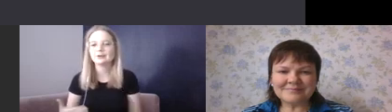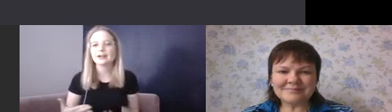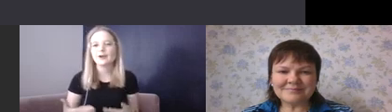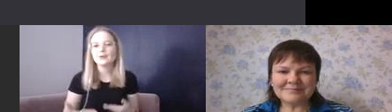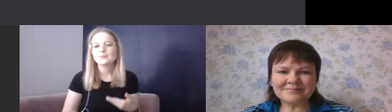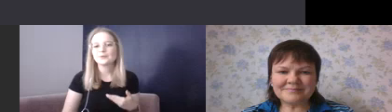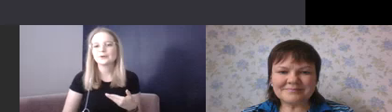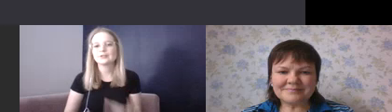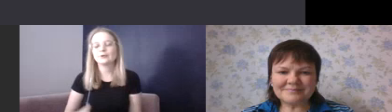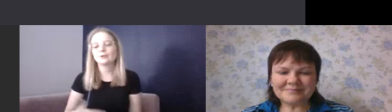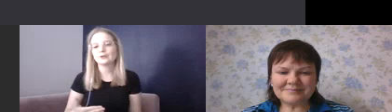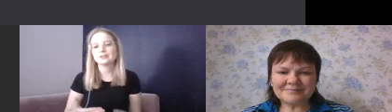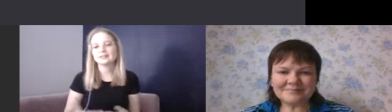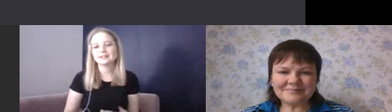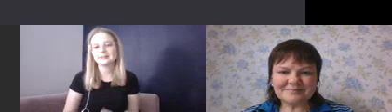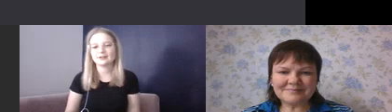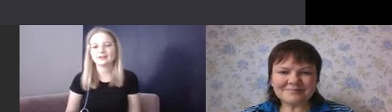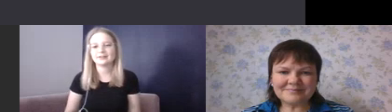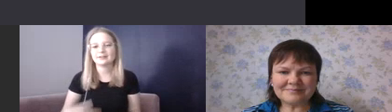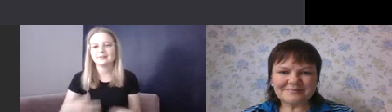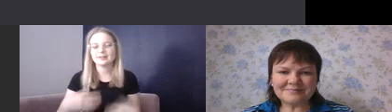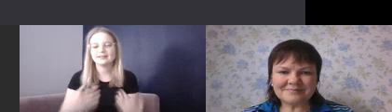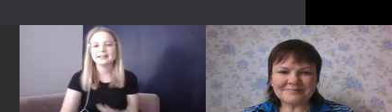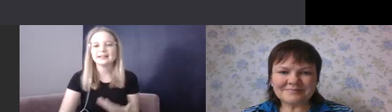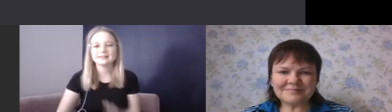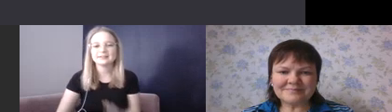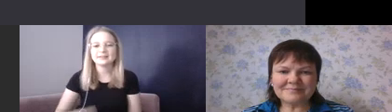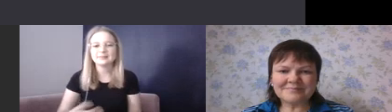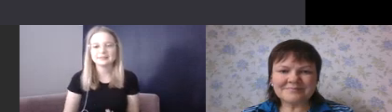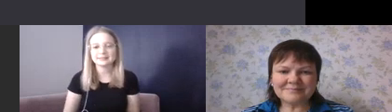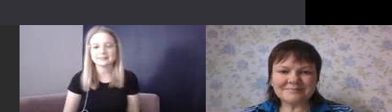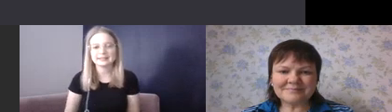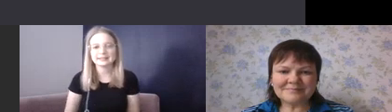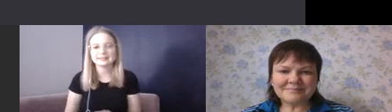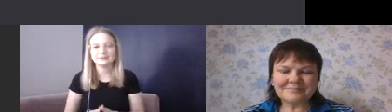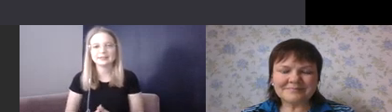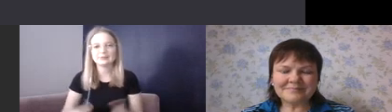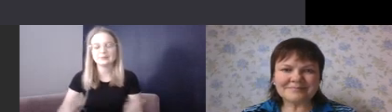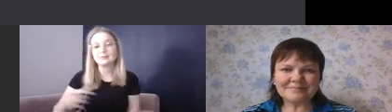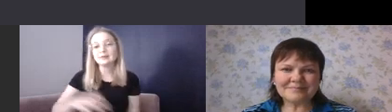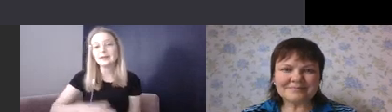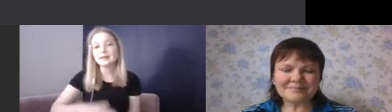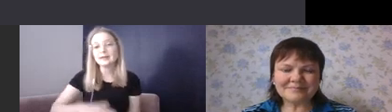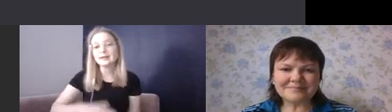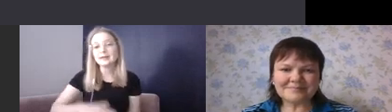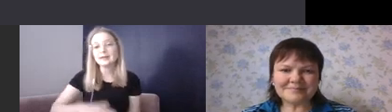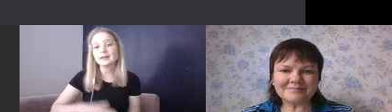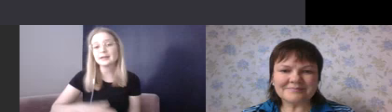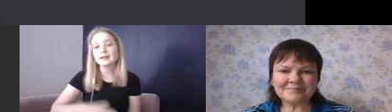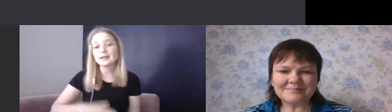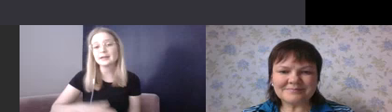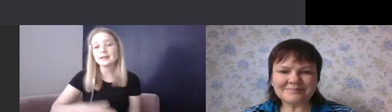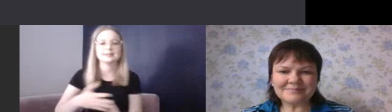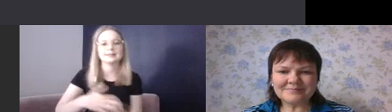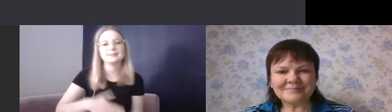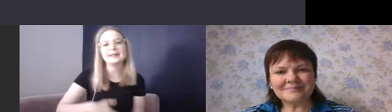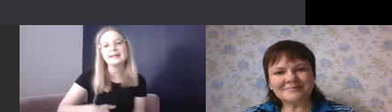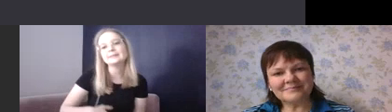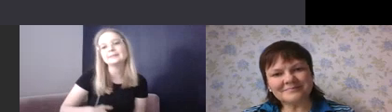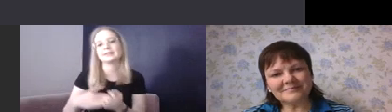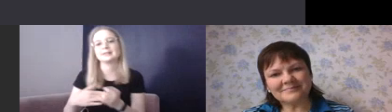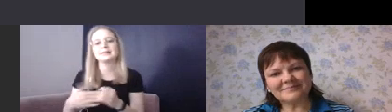nagu võibolla nagu see kogu protsess ka nii-öelda teile siis läbimõtlestamiseks, et Kiri on võibolla mõelnud, mis ta lennik õppained on,